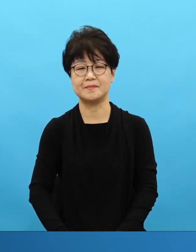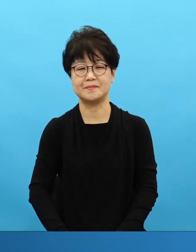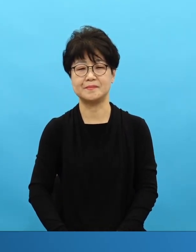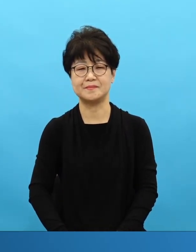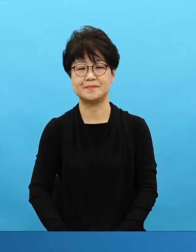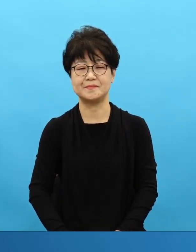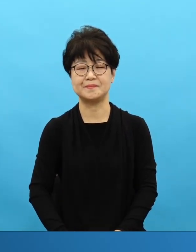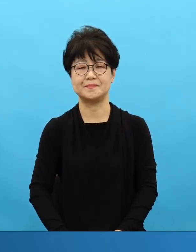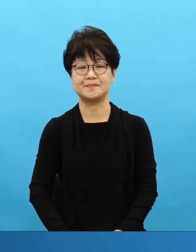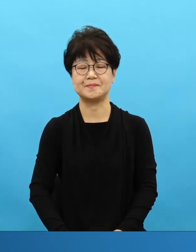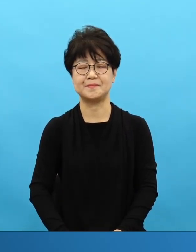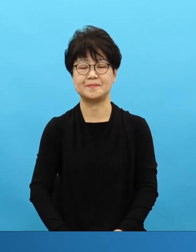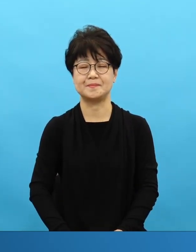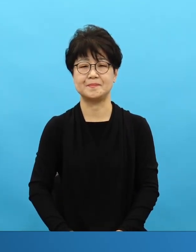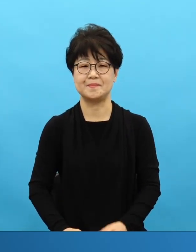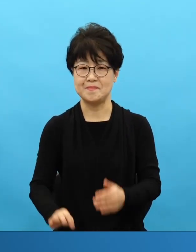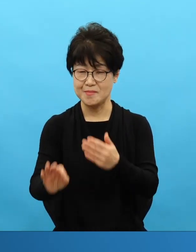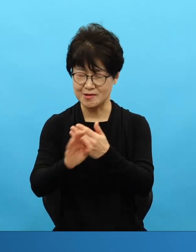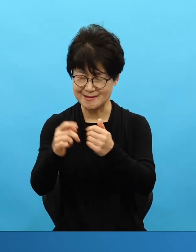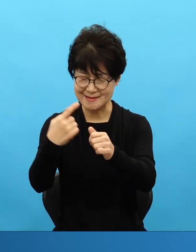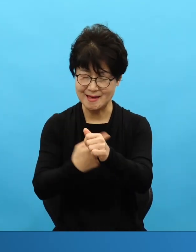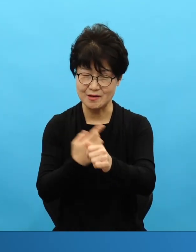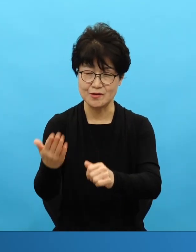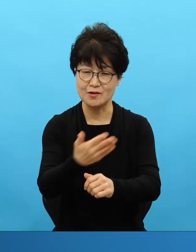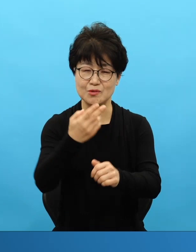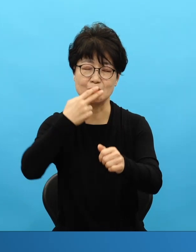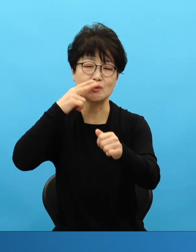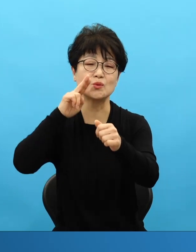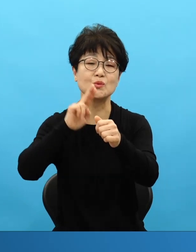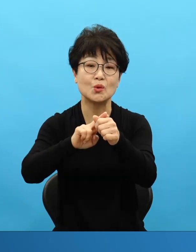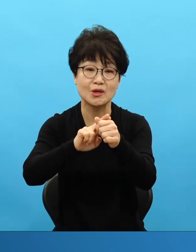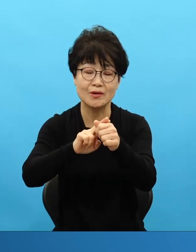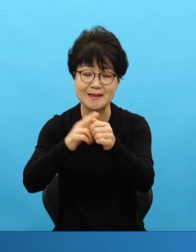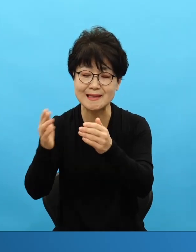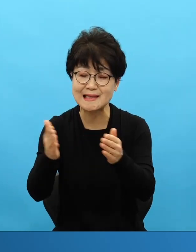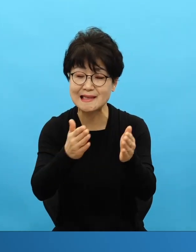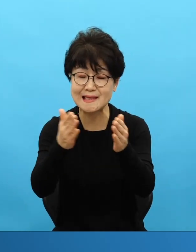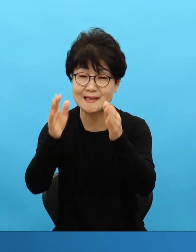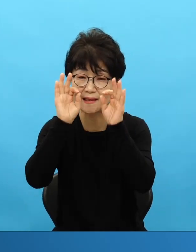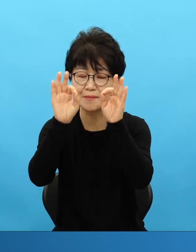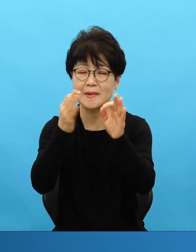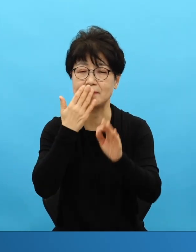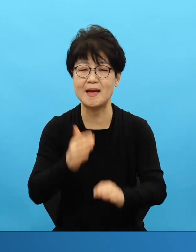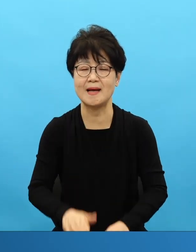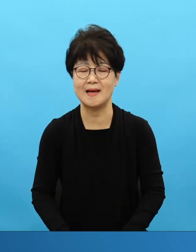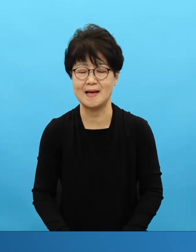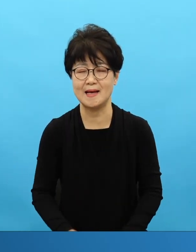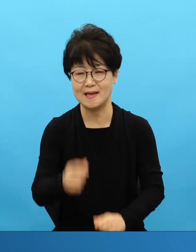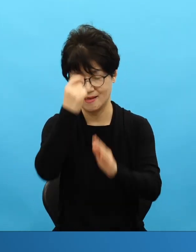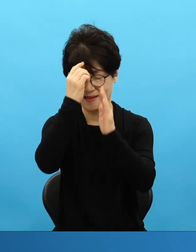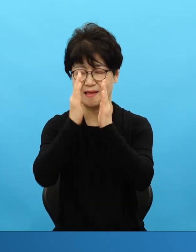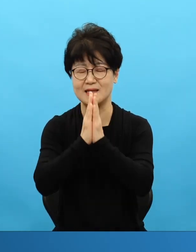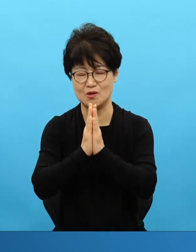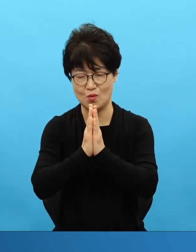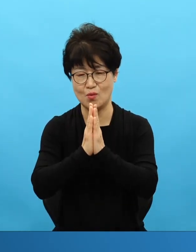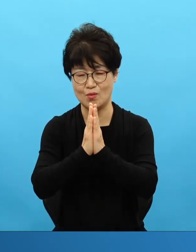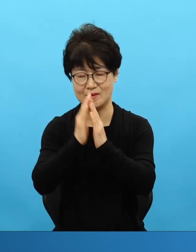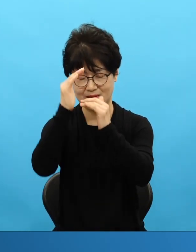도전할 수 있는 길이 보입니다. Then you will see the path to challenge. 이게 기도입니다. That is prayer. 그러다 보면